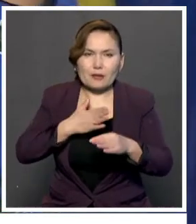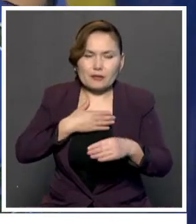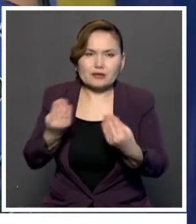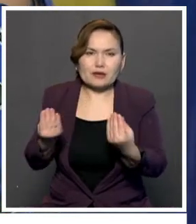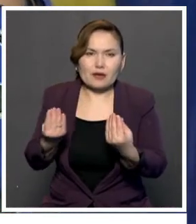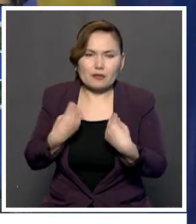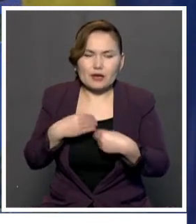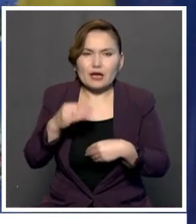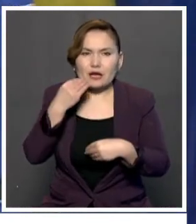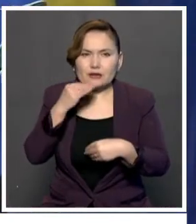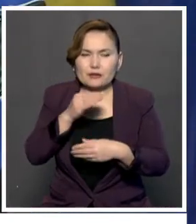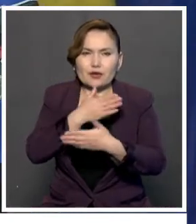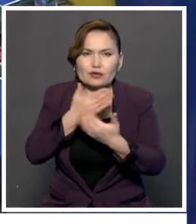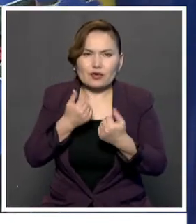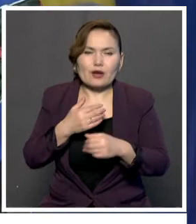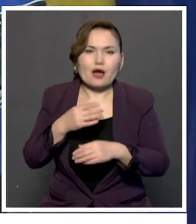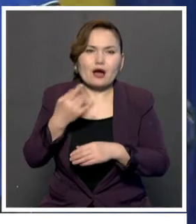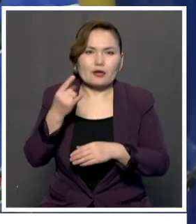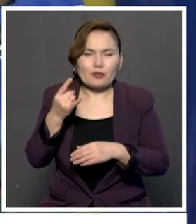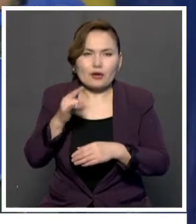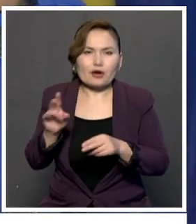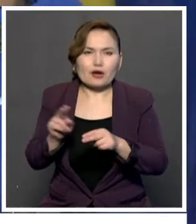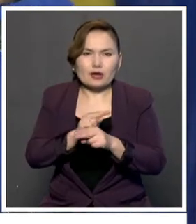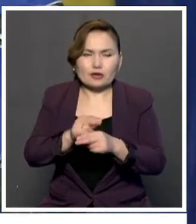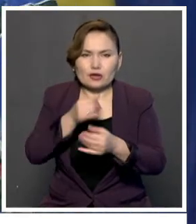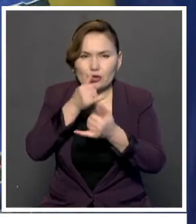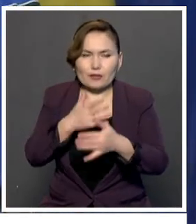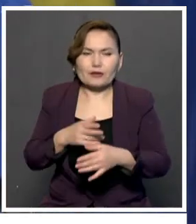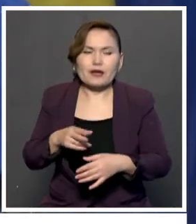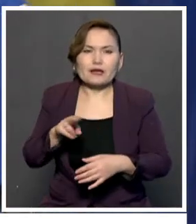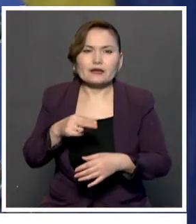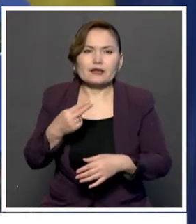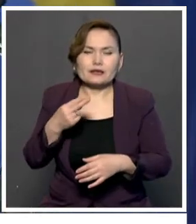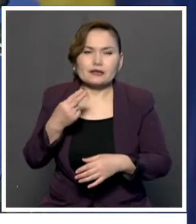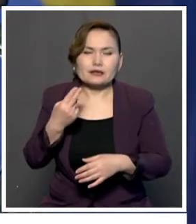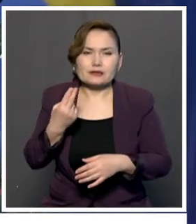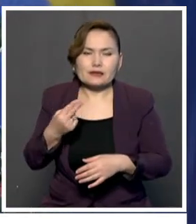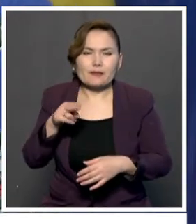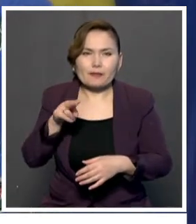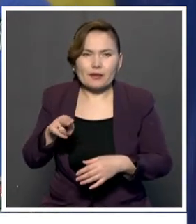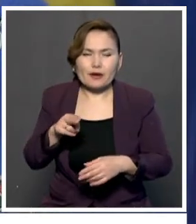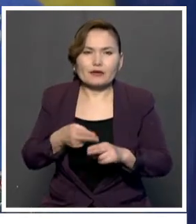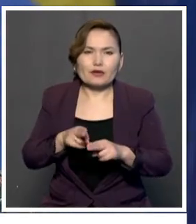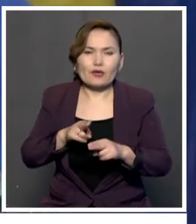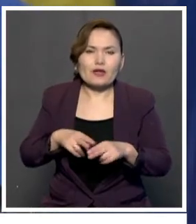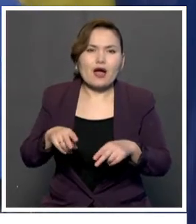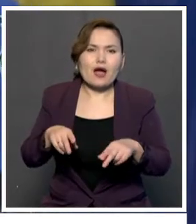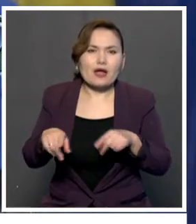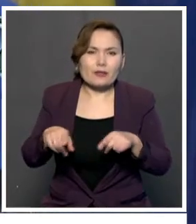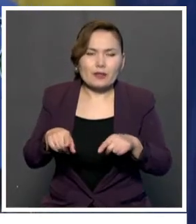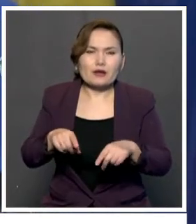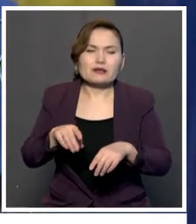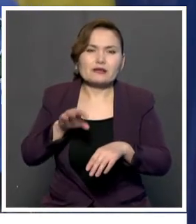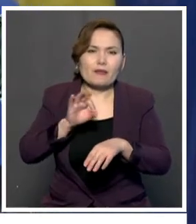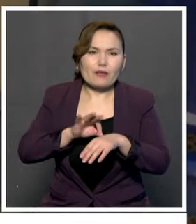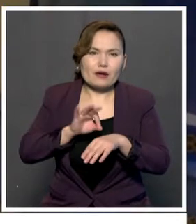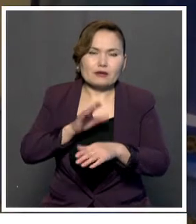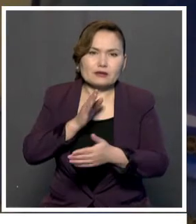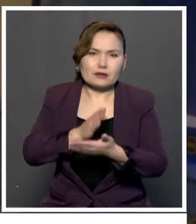Дәрінің емі бізге келмейді. Бізде ДЦП, эпилепсия и аутический синдром. Екен бала өзі қайда жүргенін